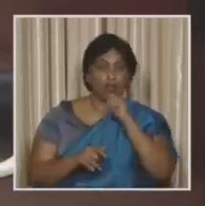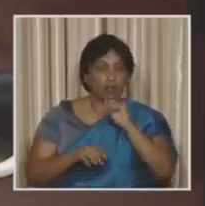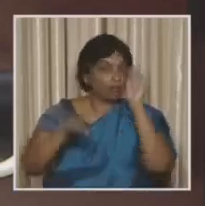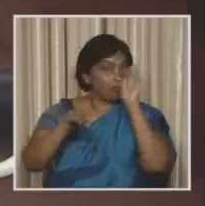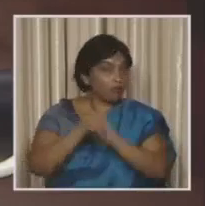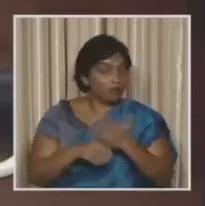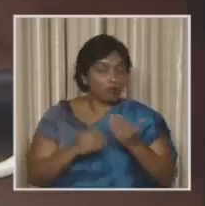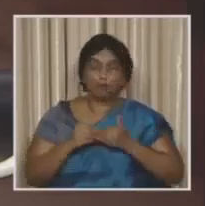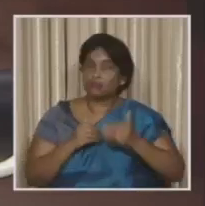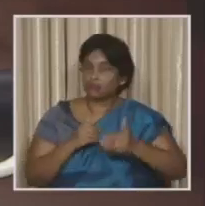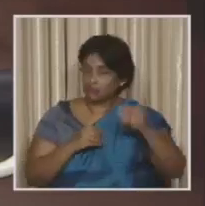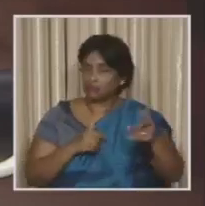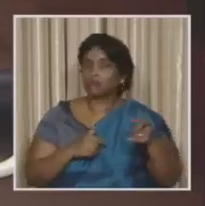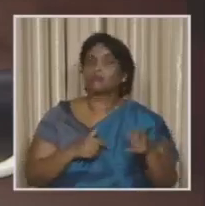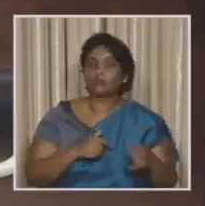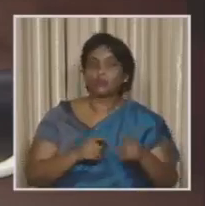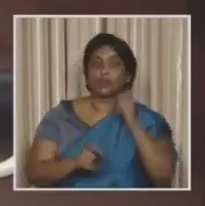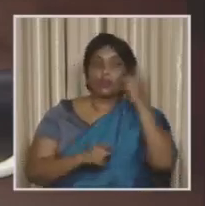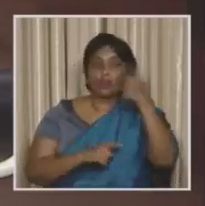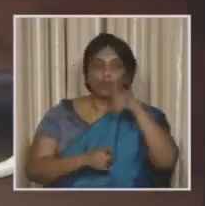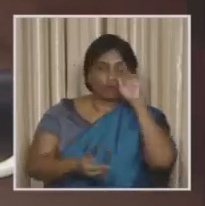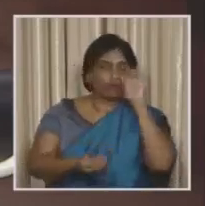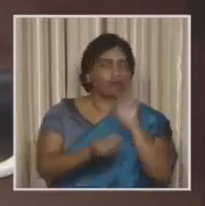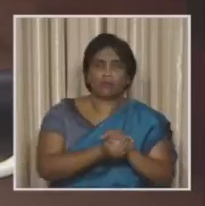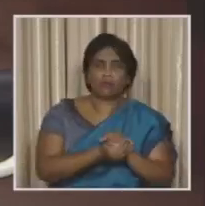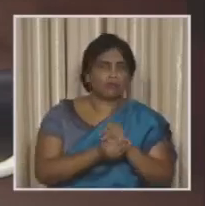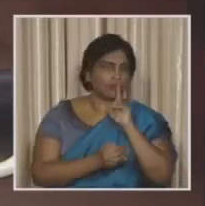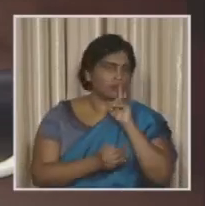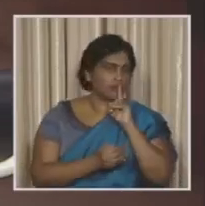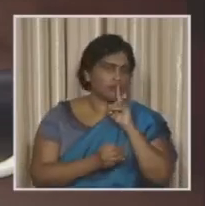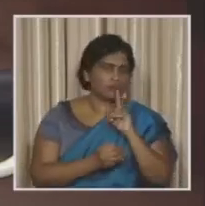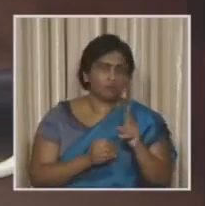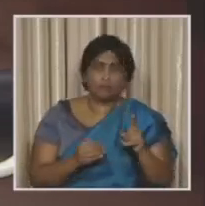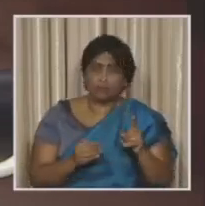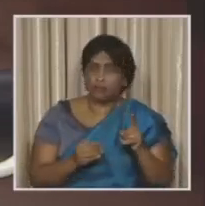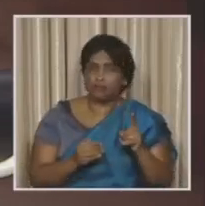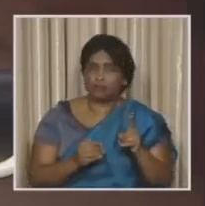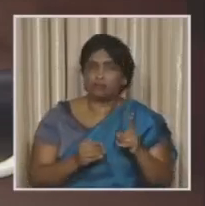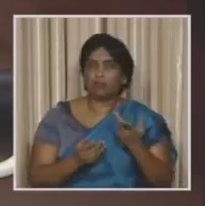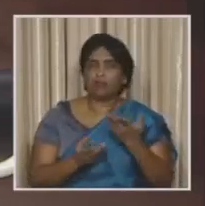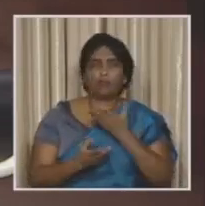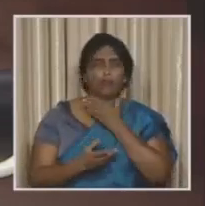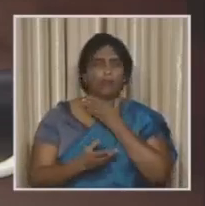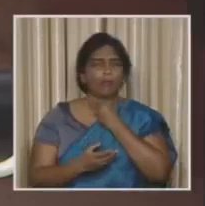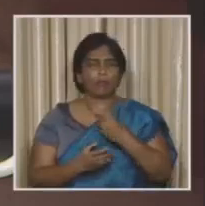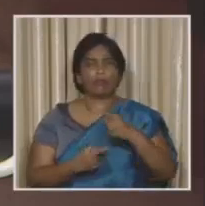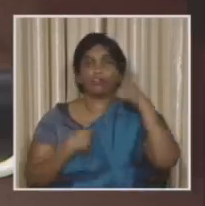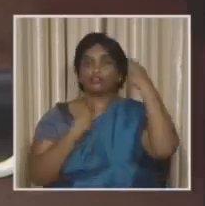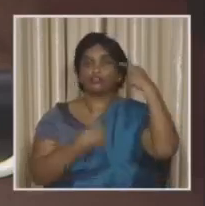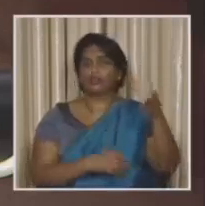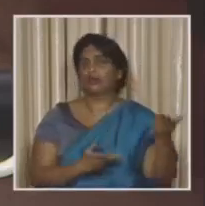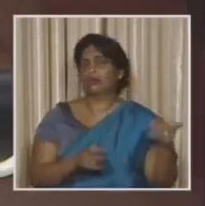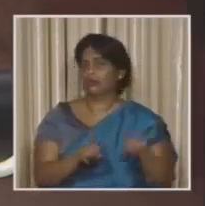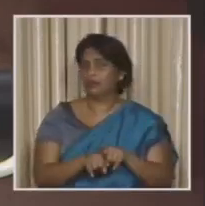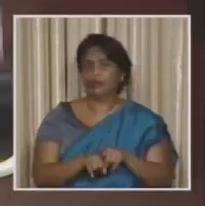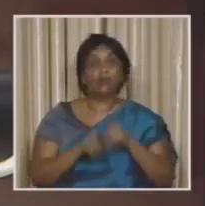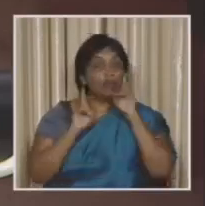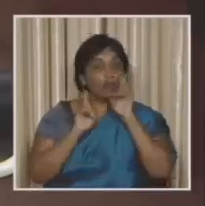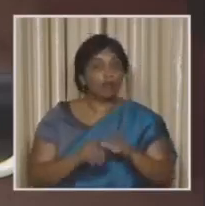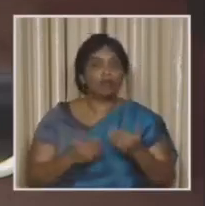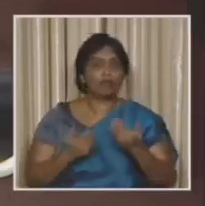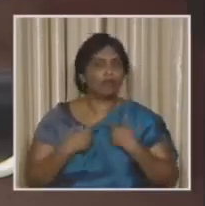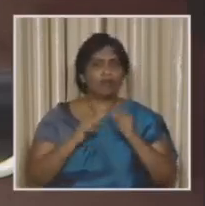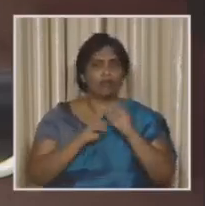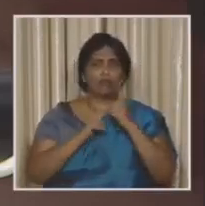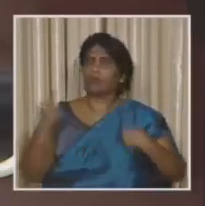ukuran takal. Janata wakil araksha wakil ni, ni tu bol pilihan, atta pilihan aknu bi. Insa unnya, mak kita me